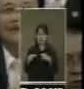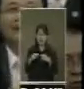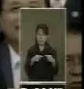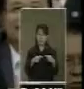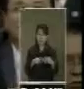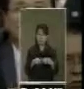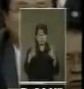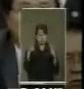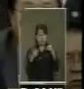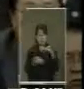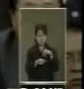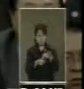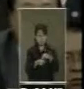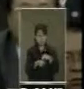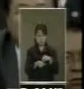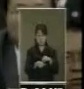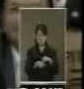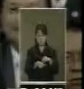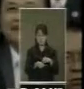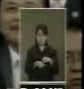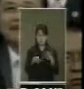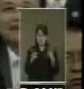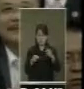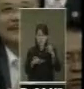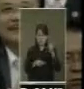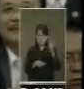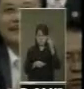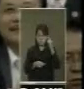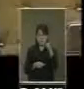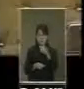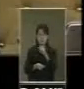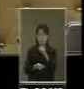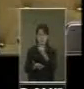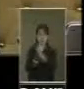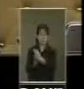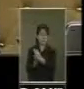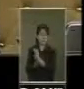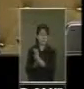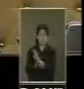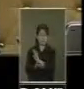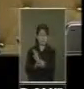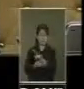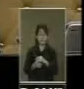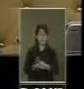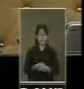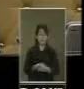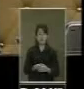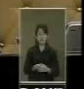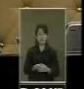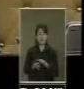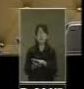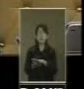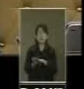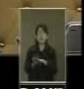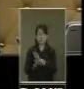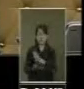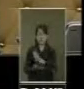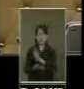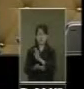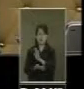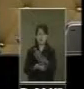นายกจะได้ฟังว่าพวกเราสมาชิกวุฒิสภา เดี๋ยวท่านตวง